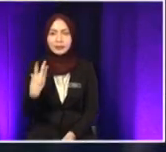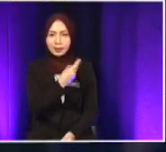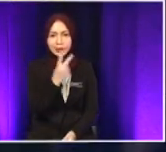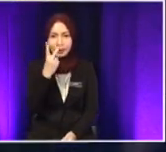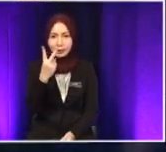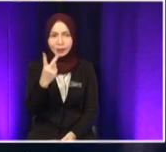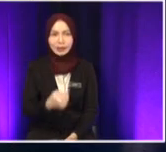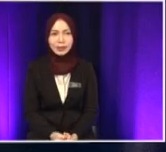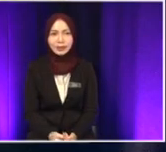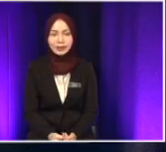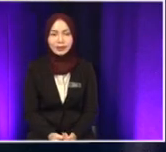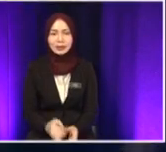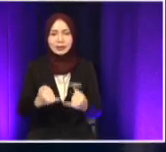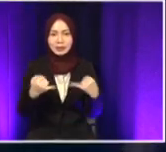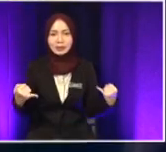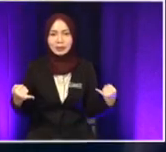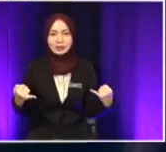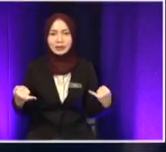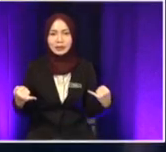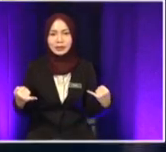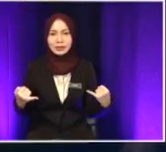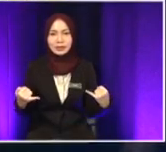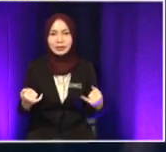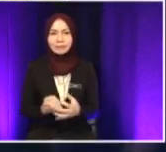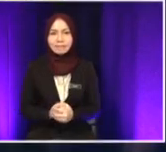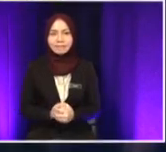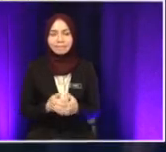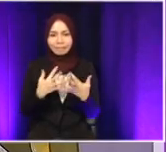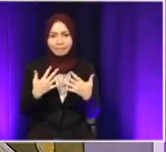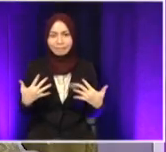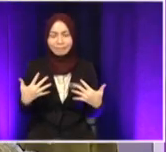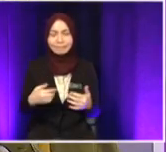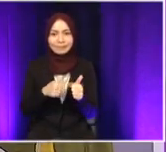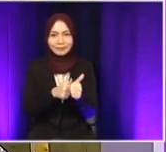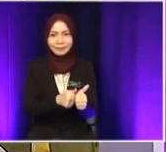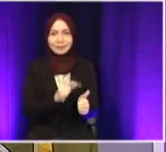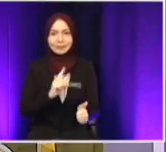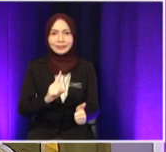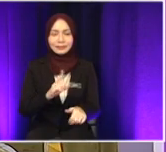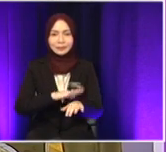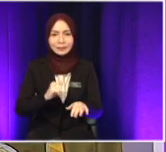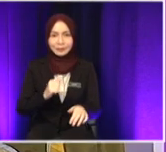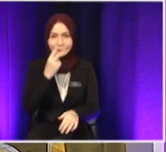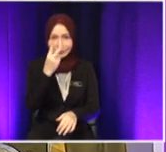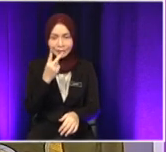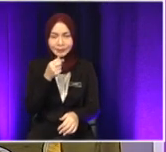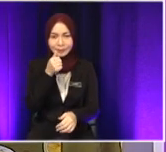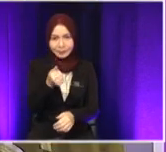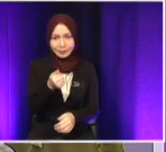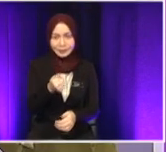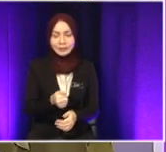jenis-jenis hiburan menurut Islam pada pandangan Aiman lah dalam